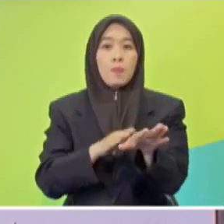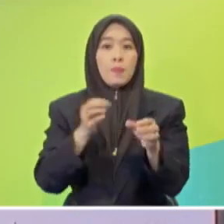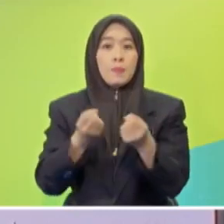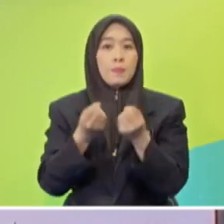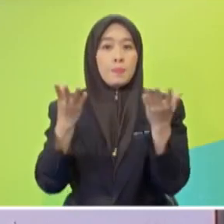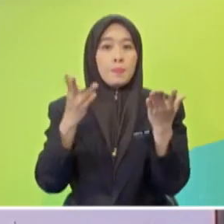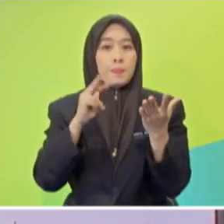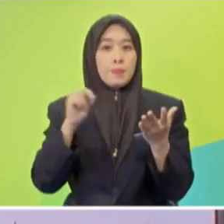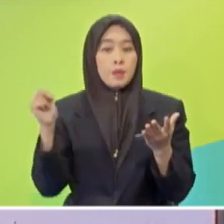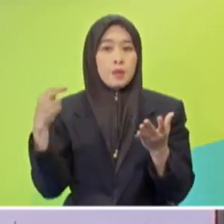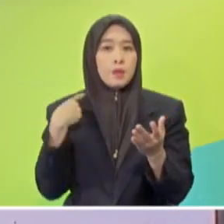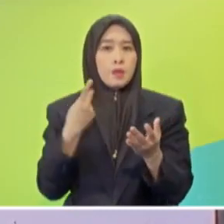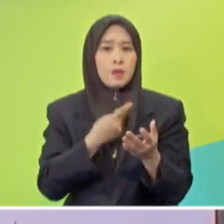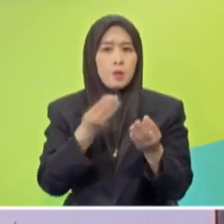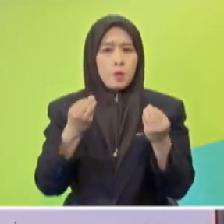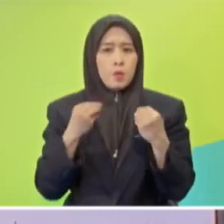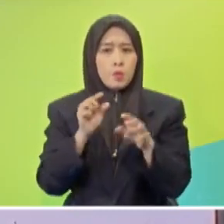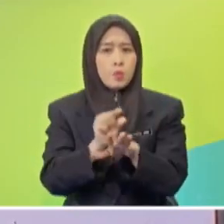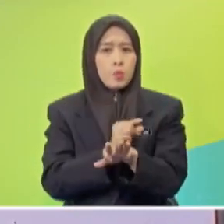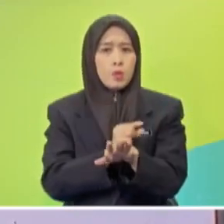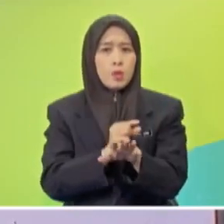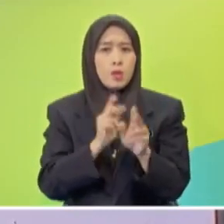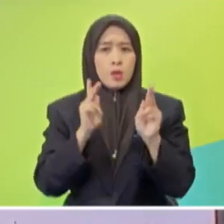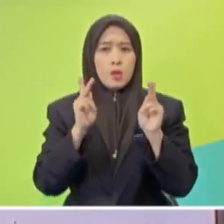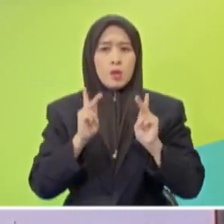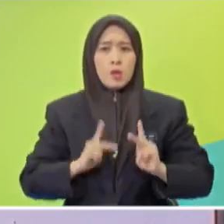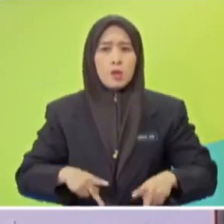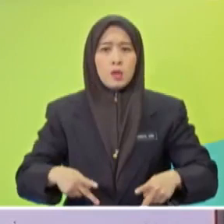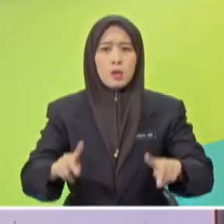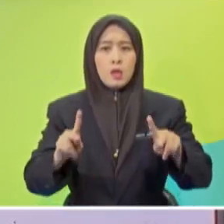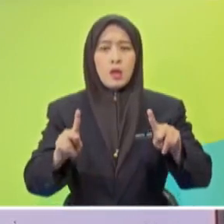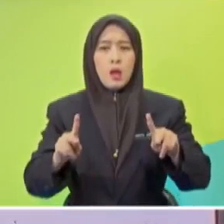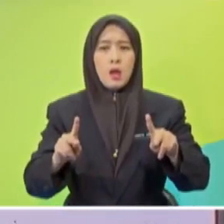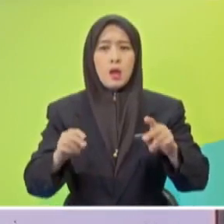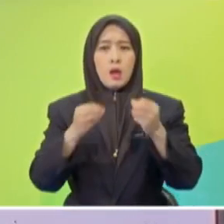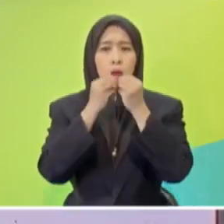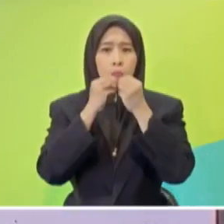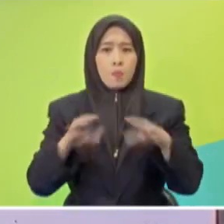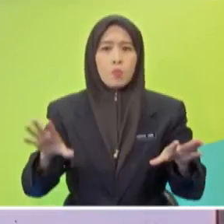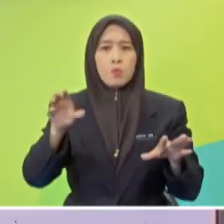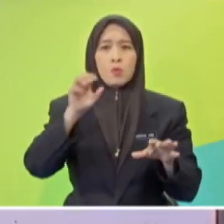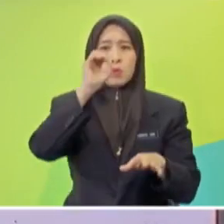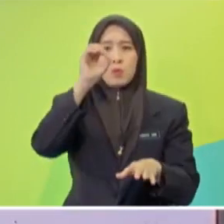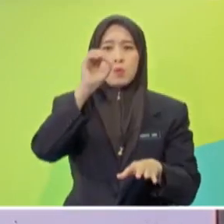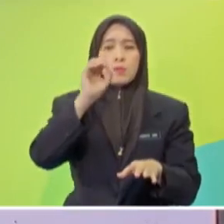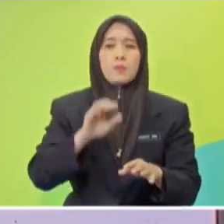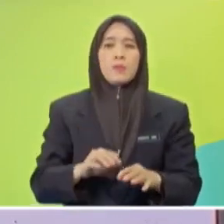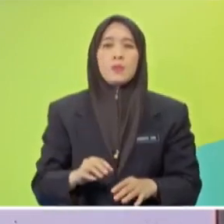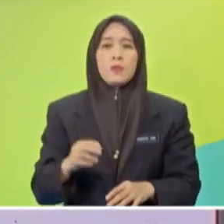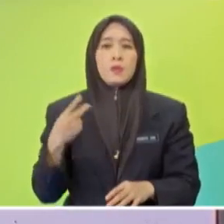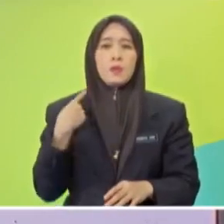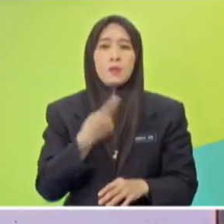tapi kita enggak gunakan teknik kaidah Hapus Syifa Oke jadi kita buka dulu 320